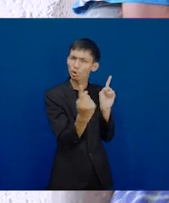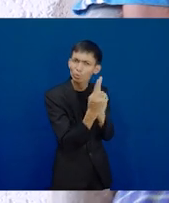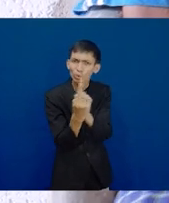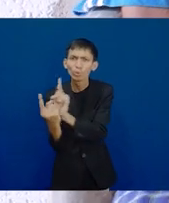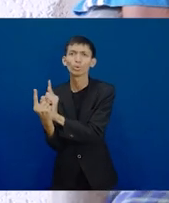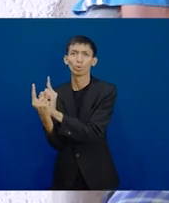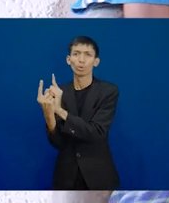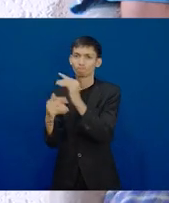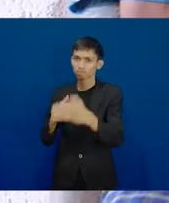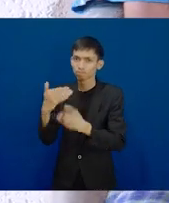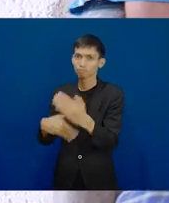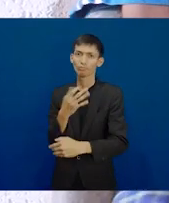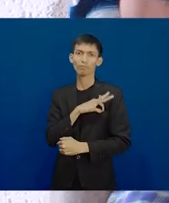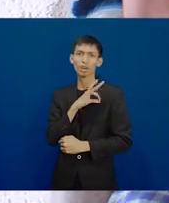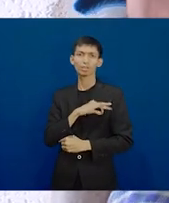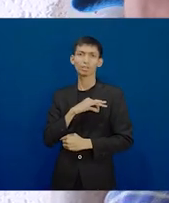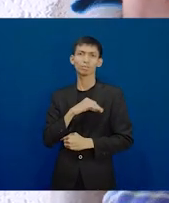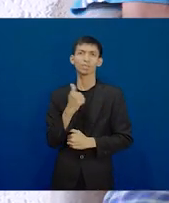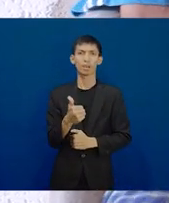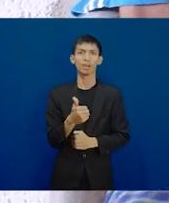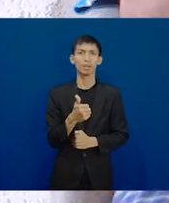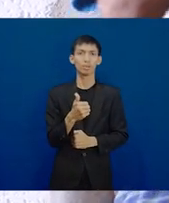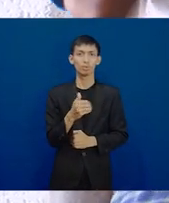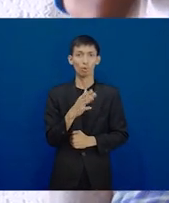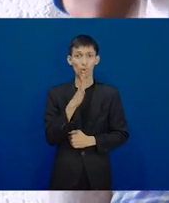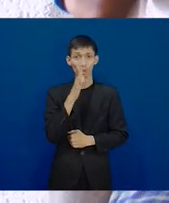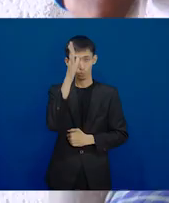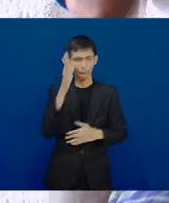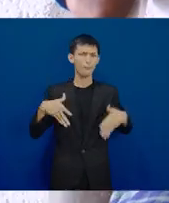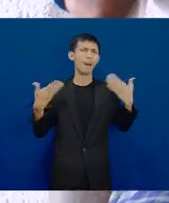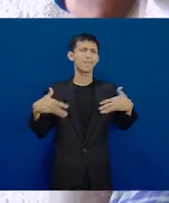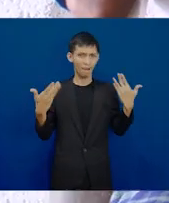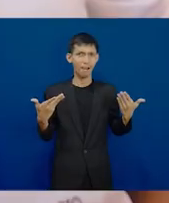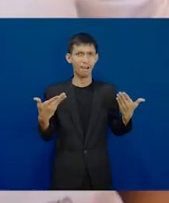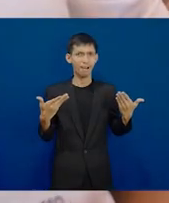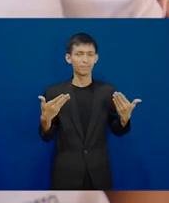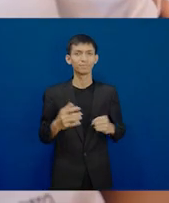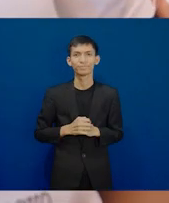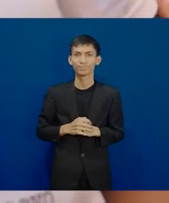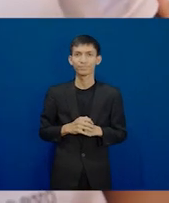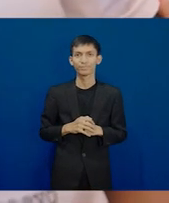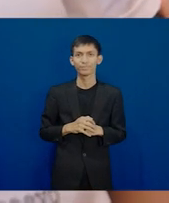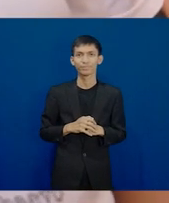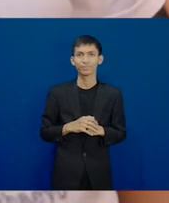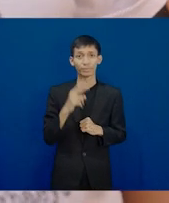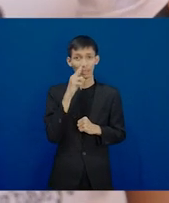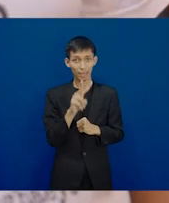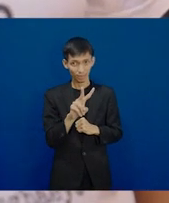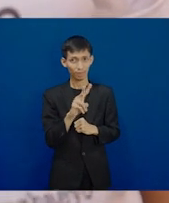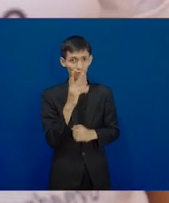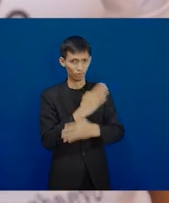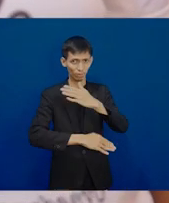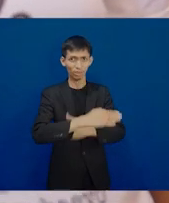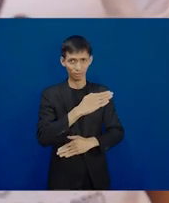ketuair Jadi kami orang tua sangat bahagia stigma